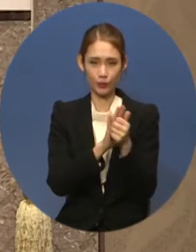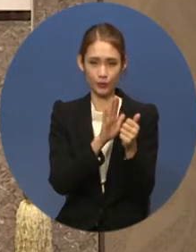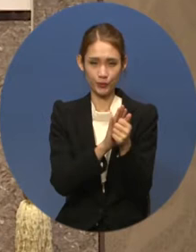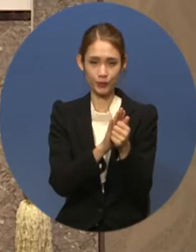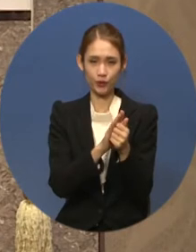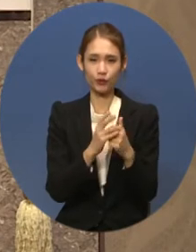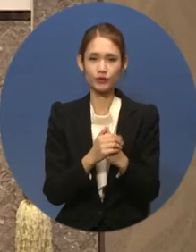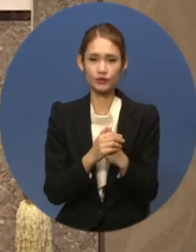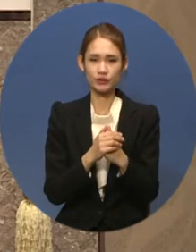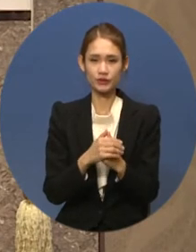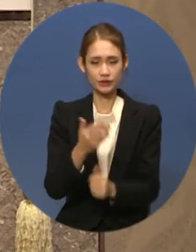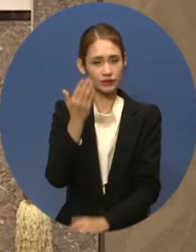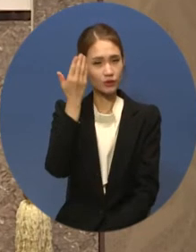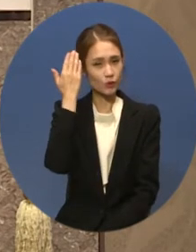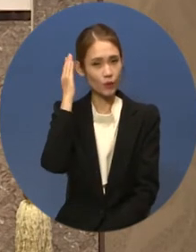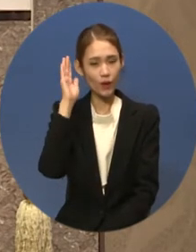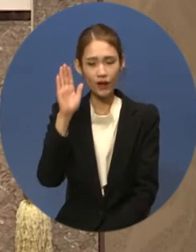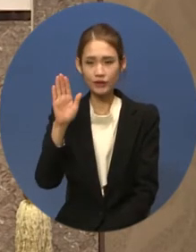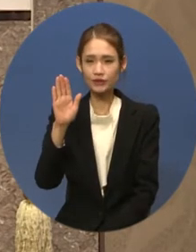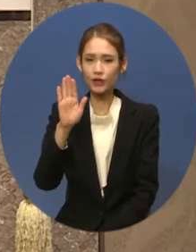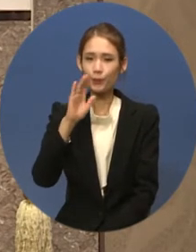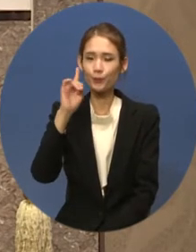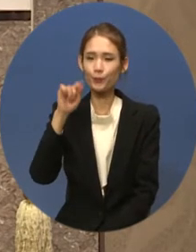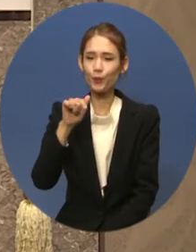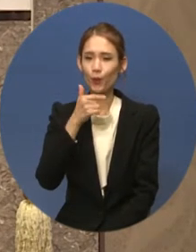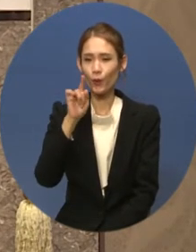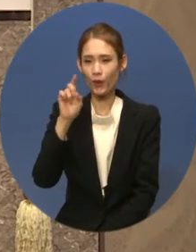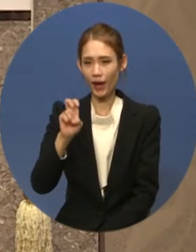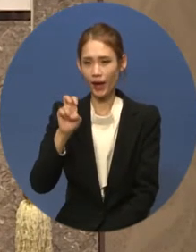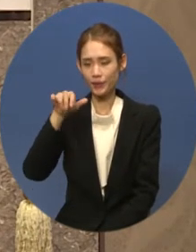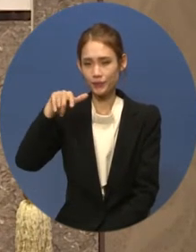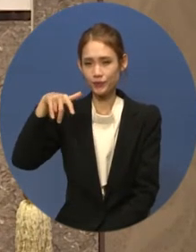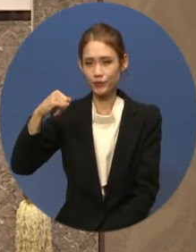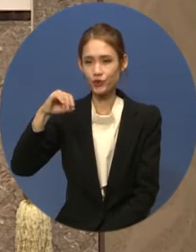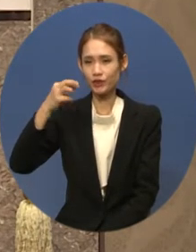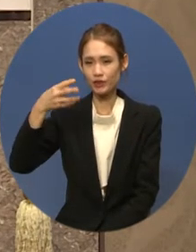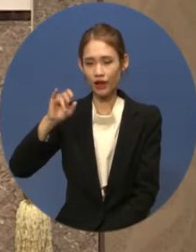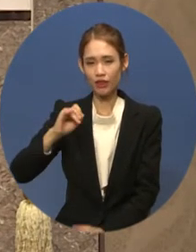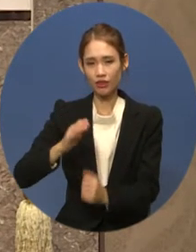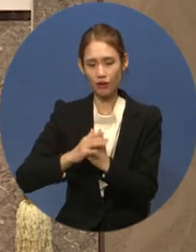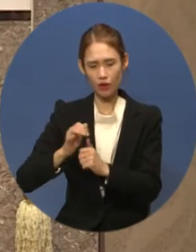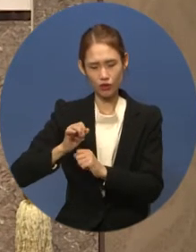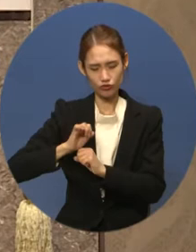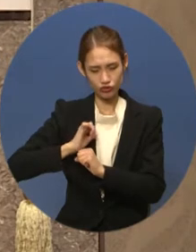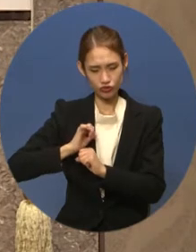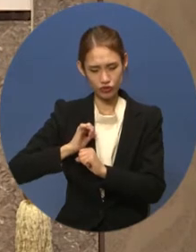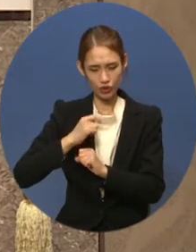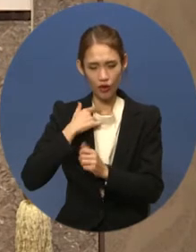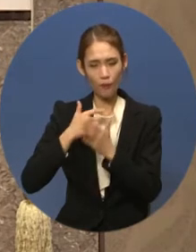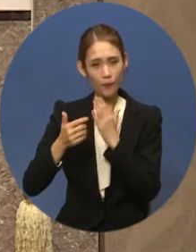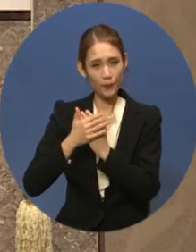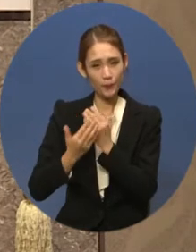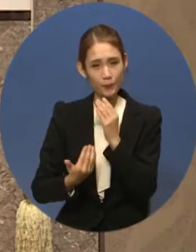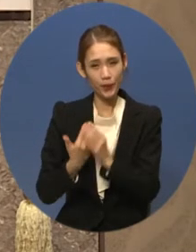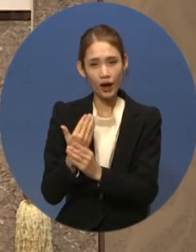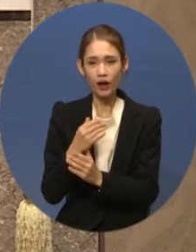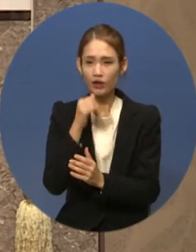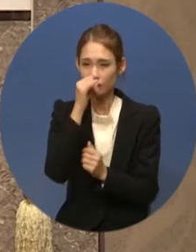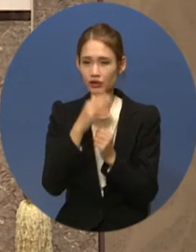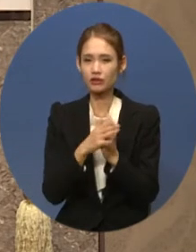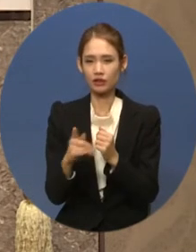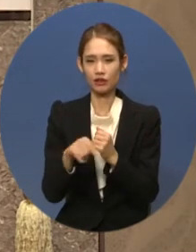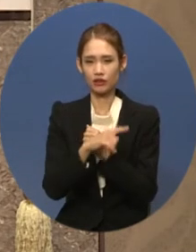하는데요 최근에는 우리 뭐 캄 지뢰 때문에 어려움을 겪었던 군장병 분들도 있지 않았습니까 그분들 같은 경우에도